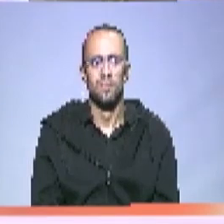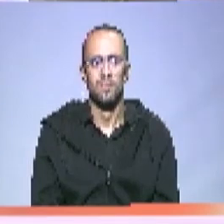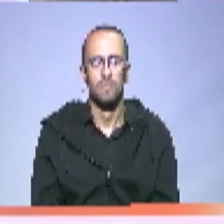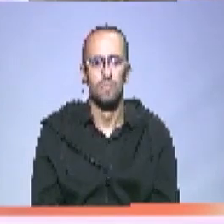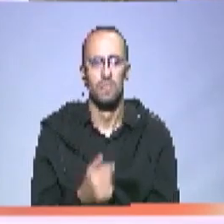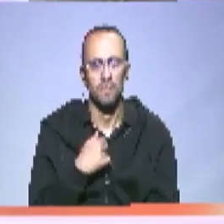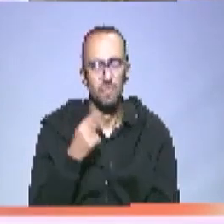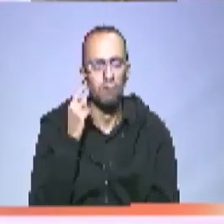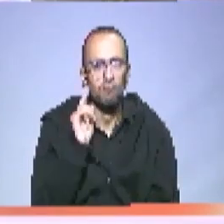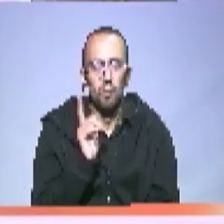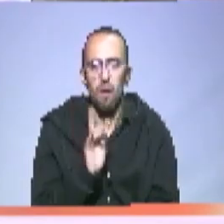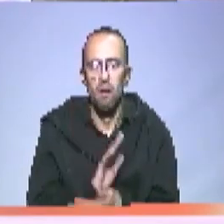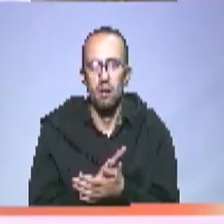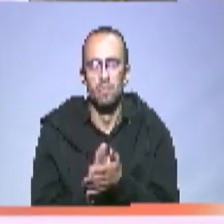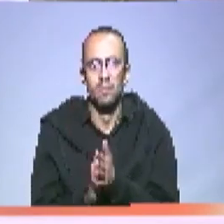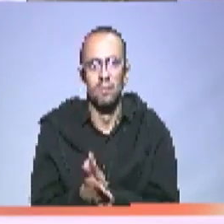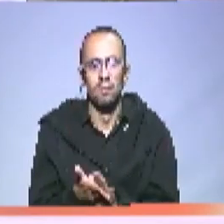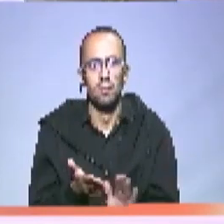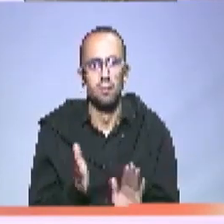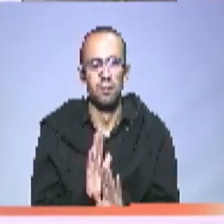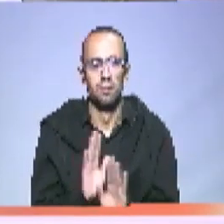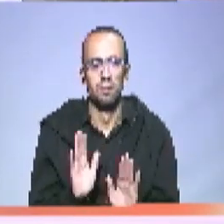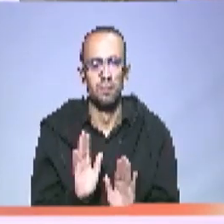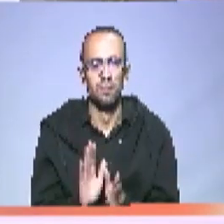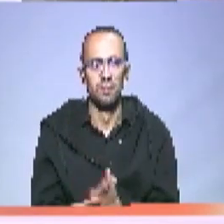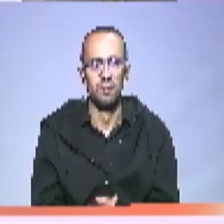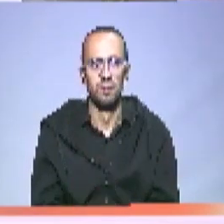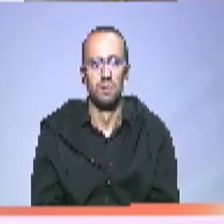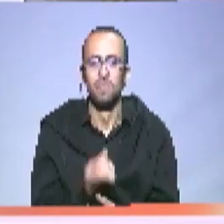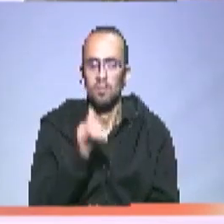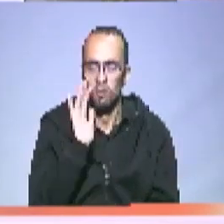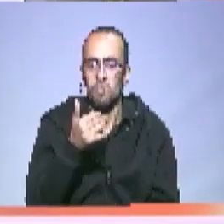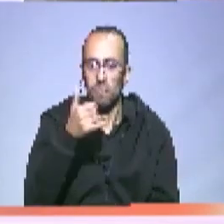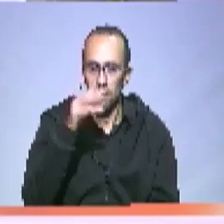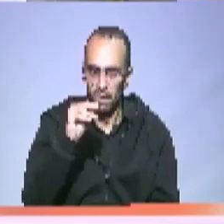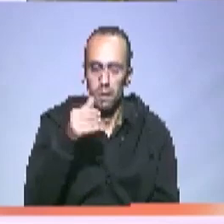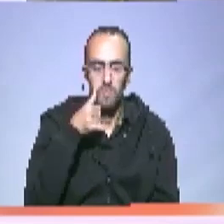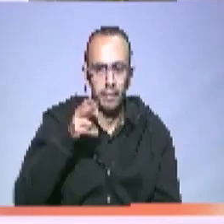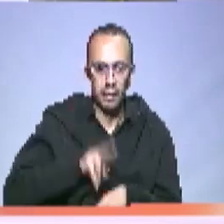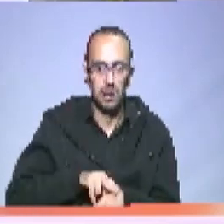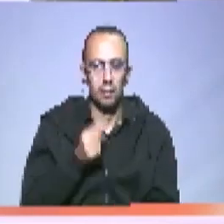يعني انا مش سامع حضرتك خالص استاذ مايك، ممكن حضرتك تكلمينا مره تانية.